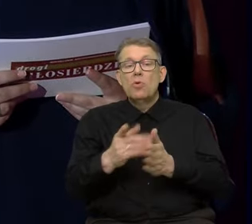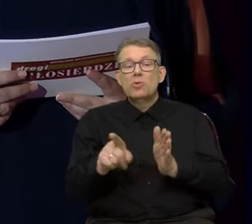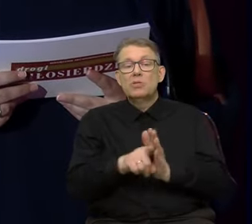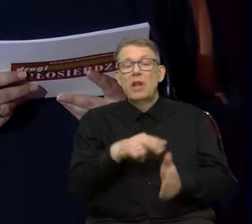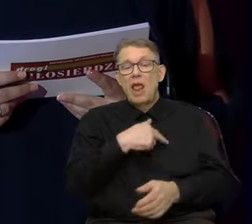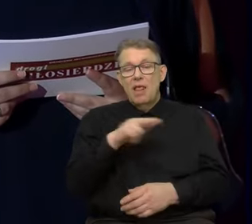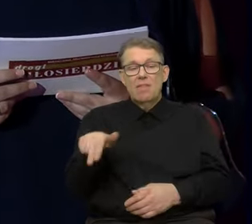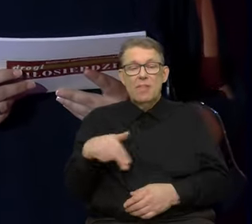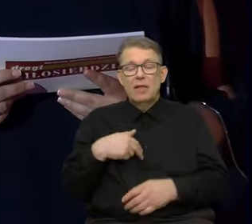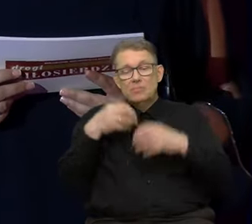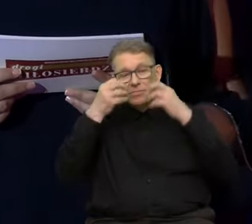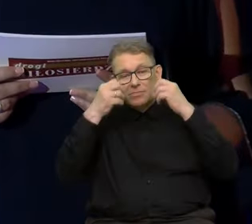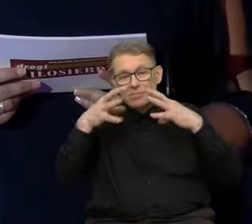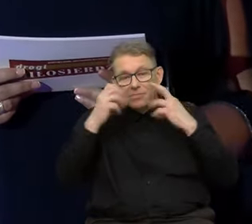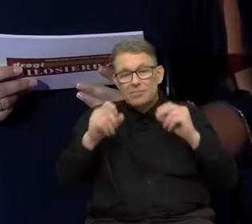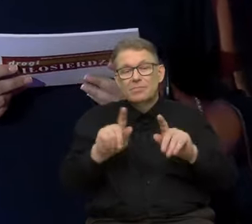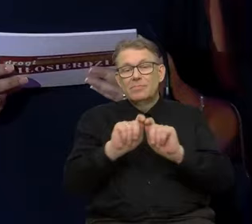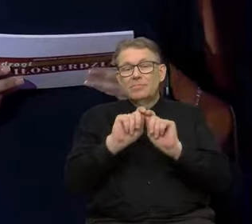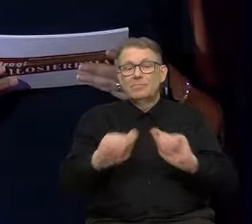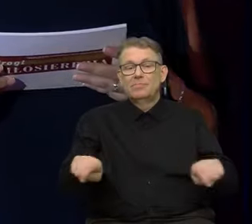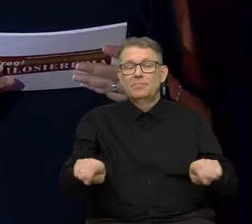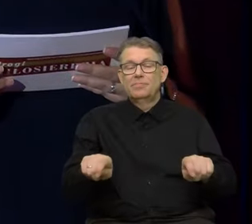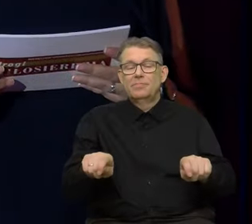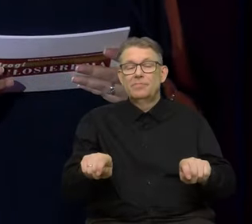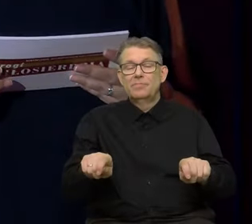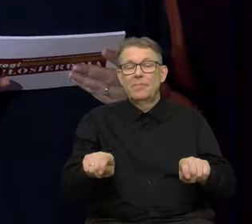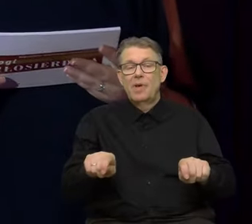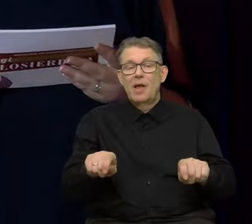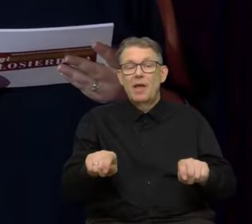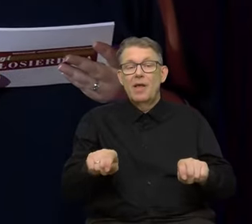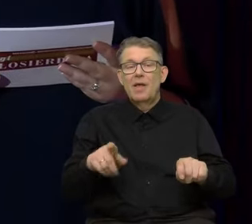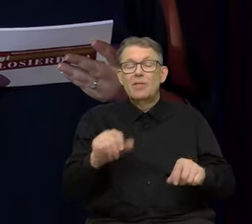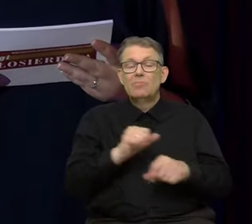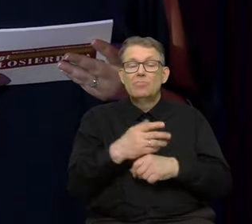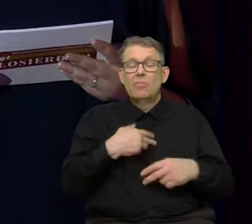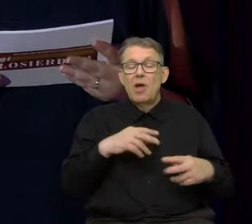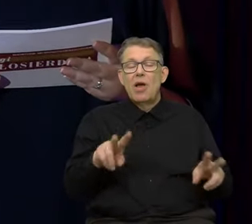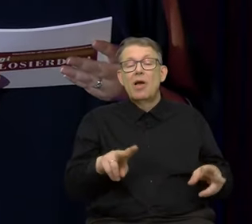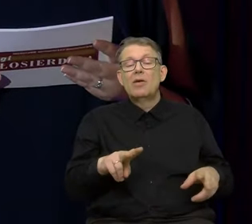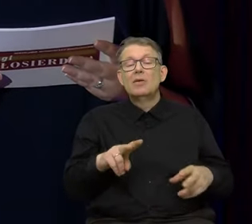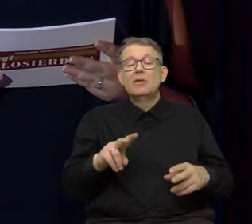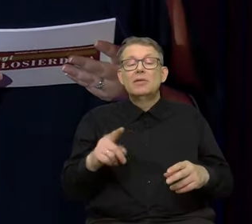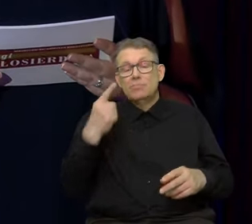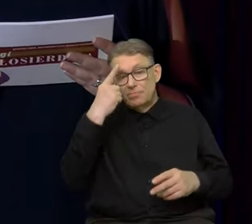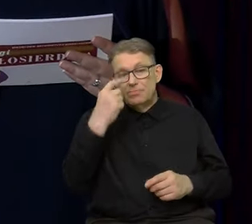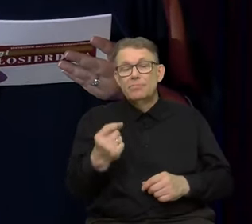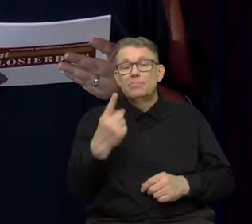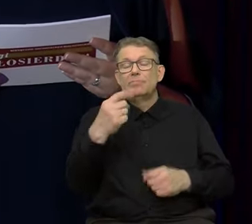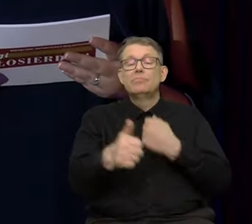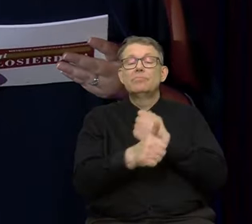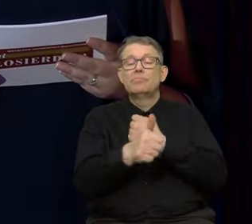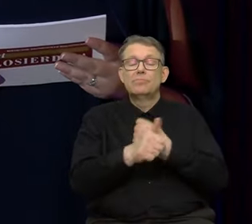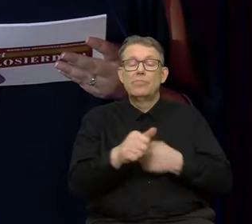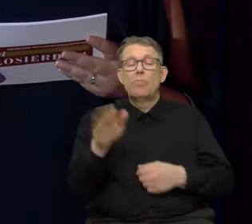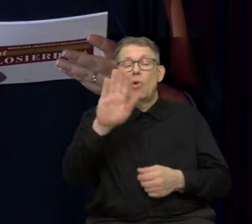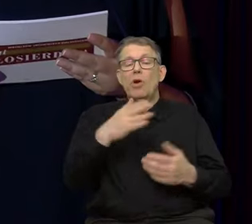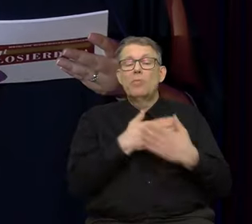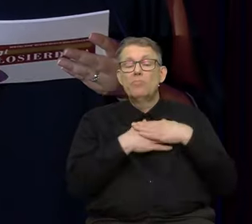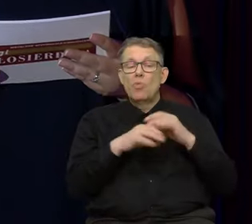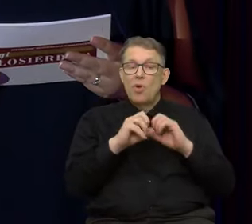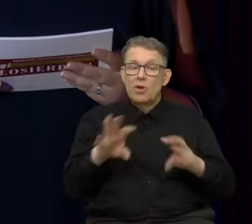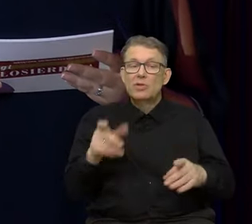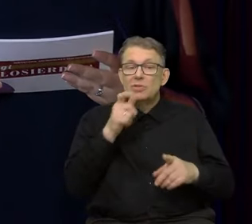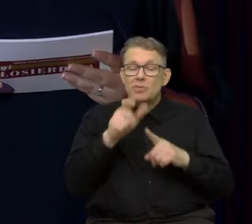osuszyć łzy, dla której inspiracją było przesłanie Bożego Miłosierdzia, a szczególnie słowa